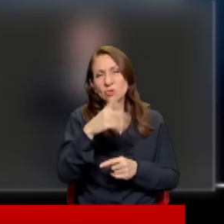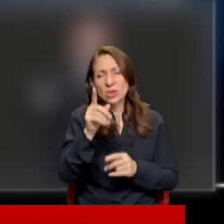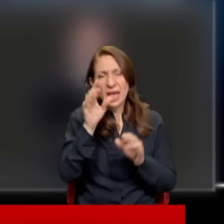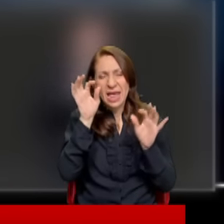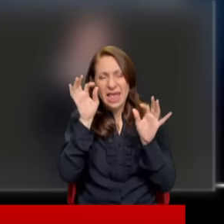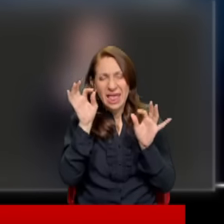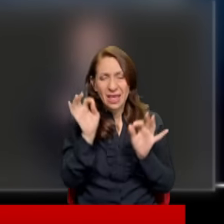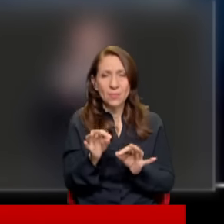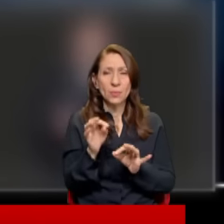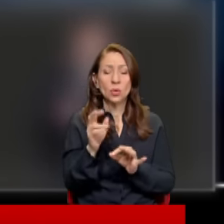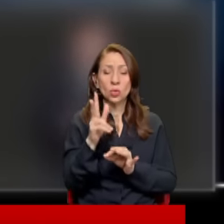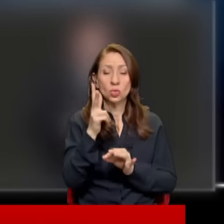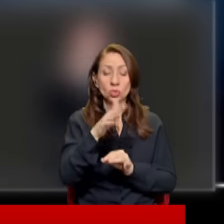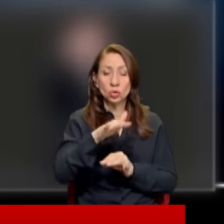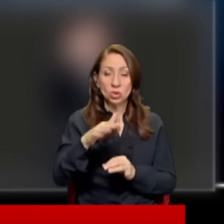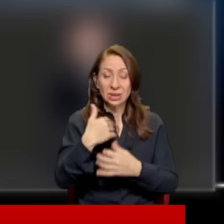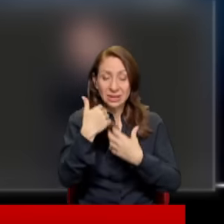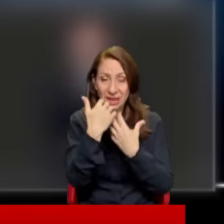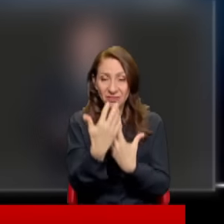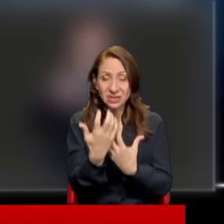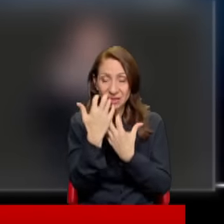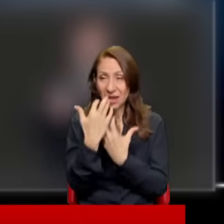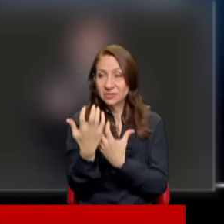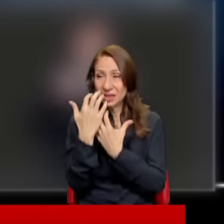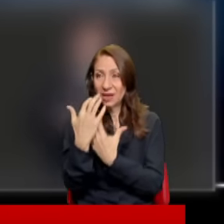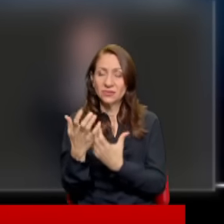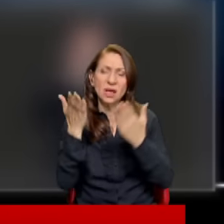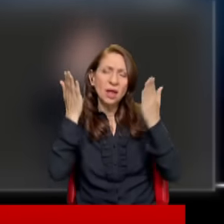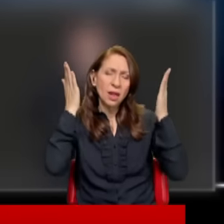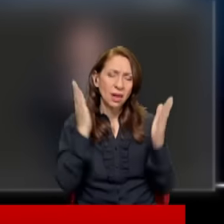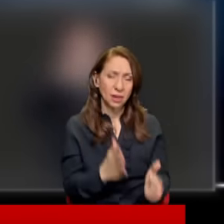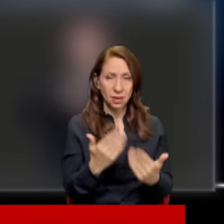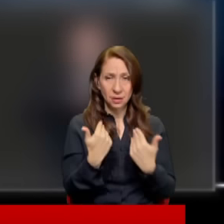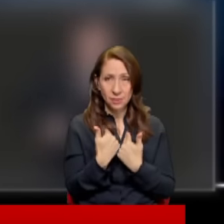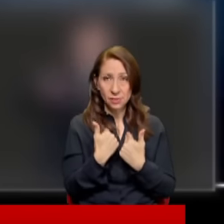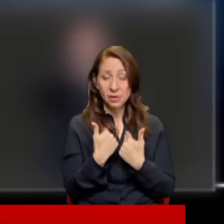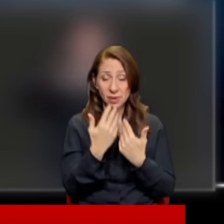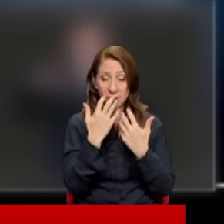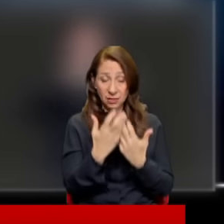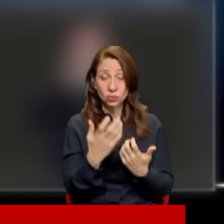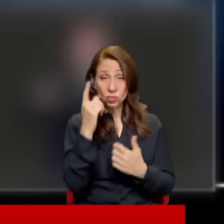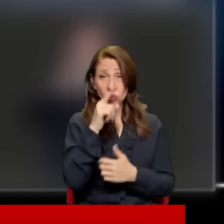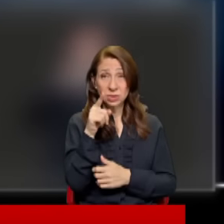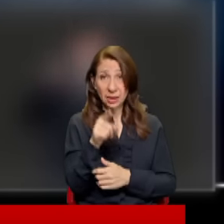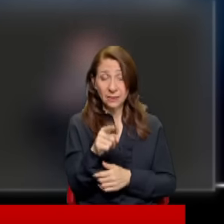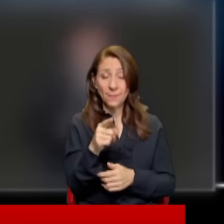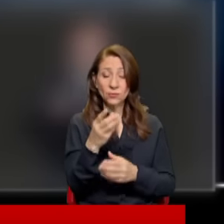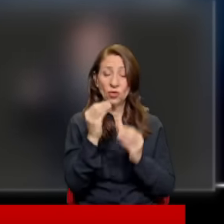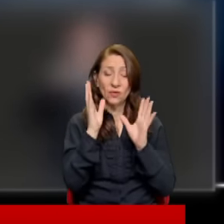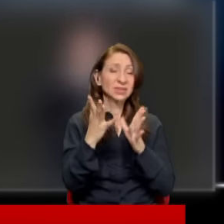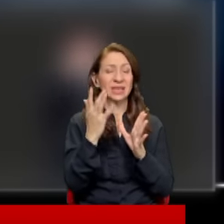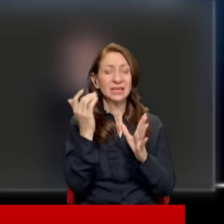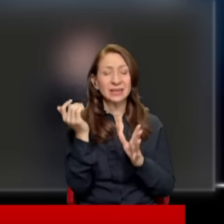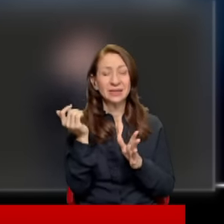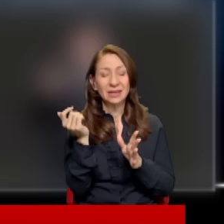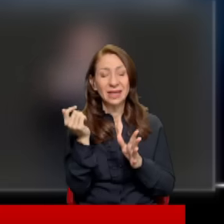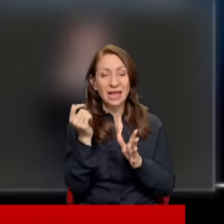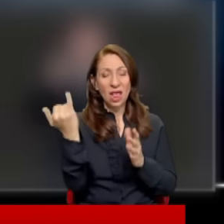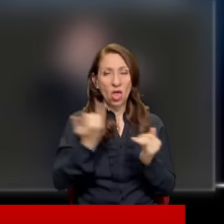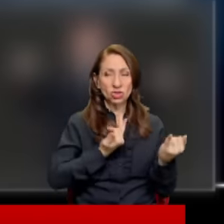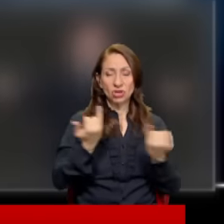sürekli üç çocuk tavsiyesinde bulunuyorduk tavsiyemiz dolayı pek çok kez